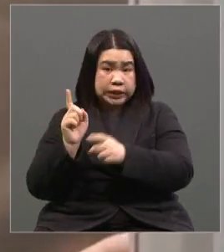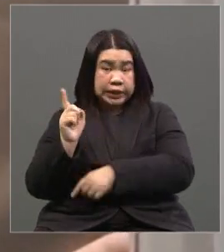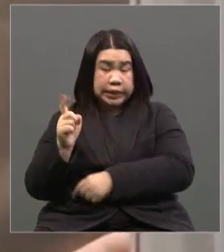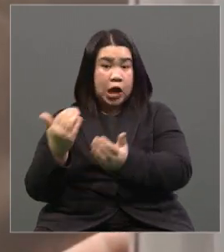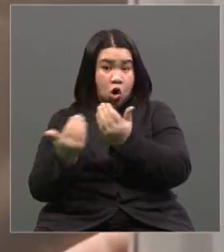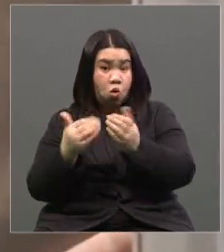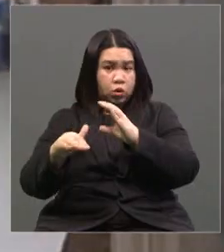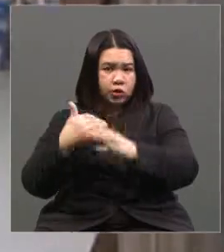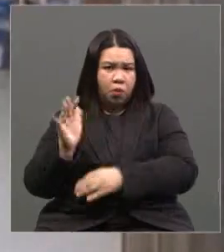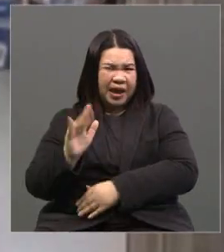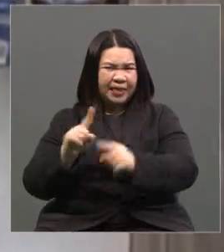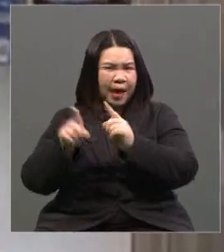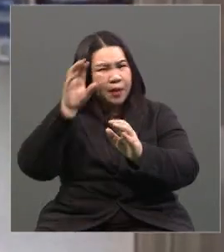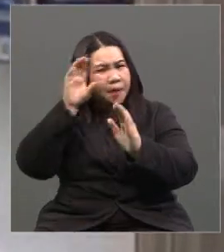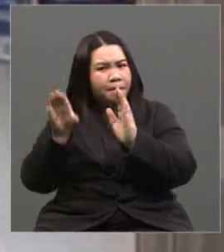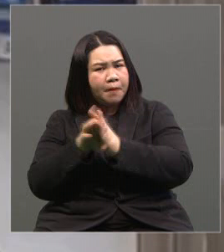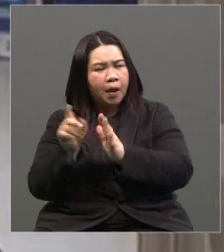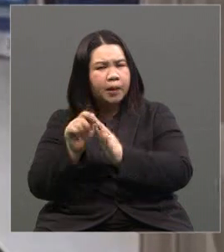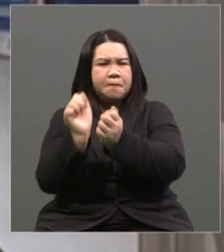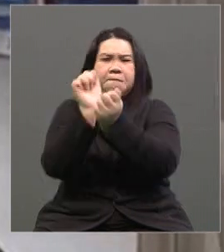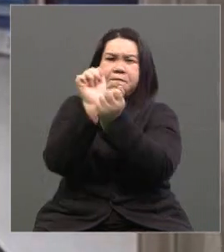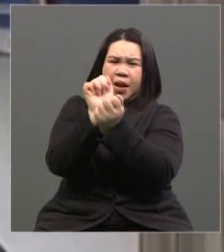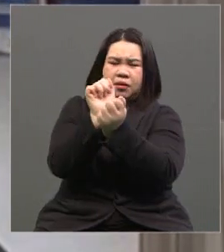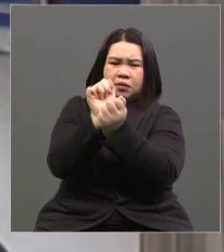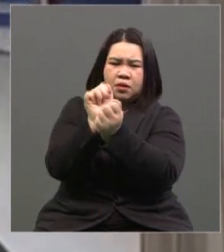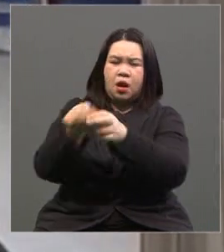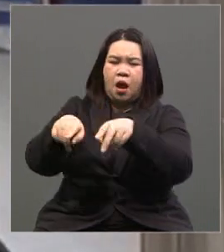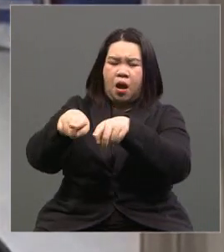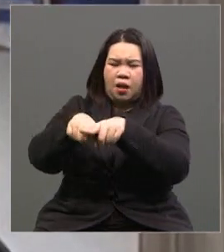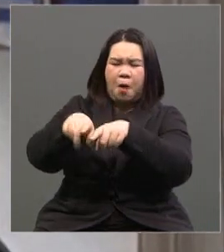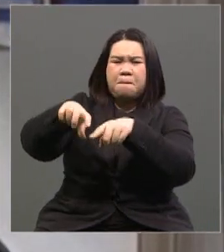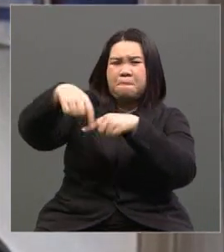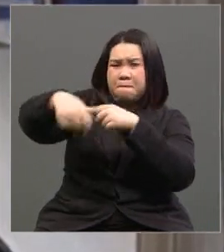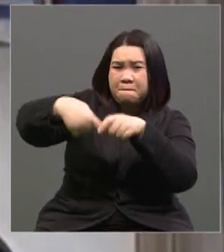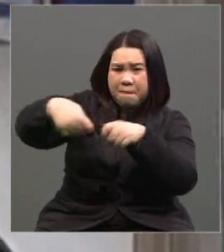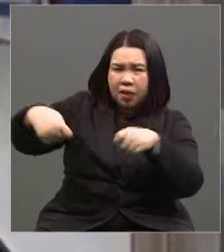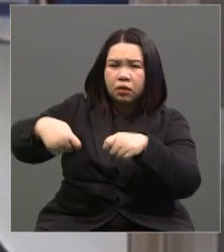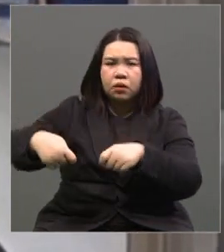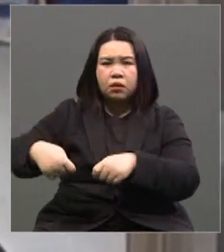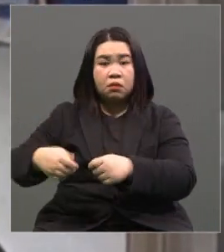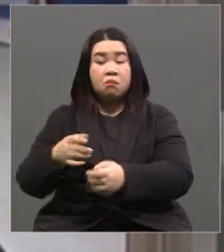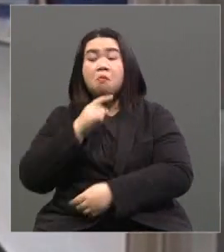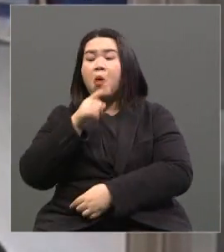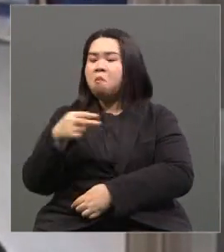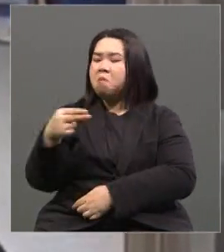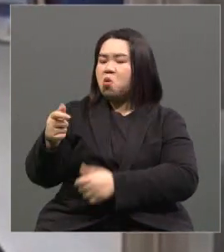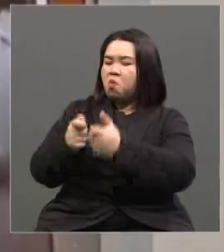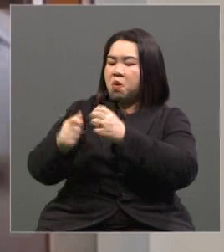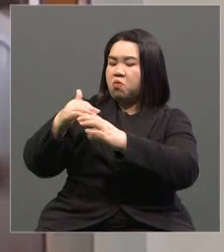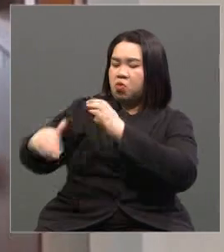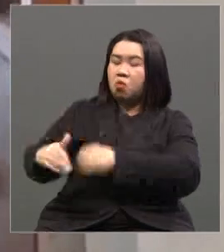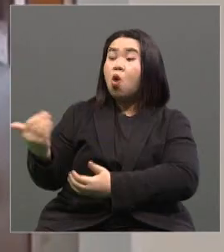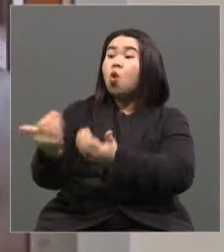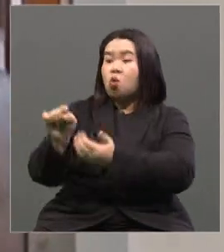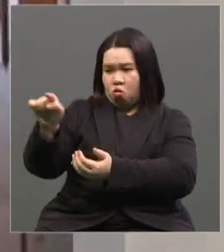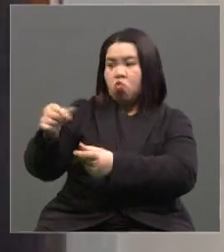มาคือเป็นรูปภาพที่ลักษณะโดนมัดมือมัดเท้าแล้วก็เป็นข้อความเรียกค่าถ่ายบอกว่าลูกสาวเธอเนี่ยอยู่กับฉันนะต้อง